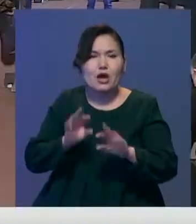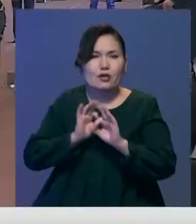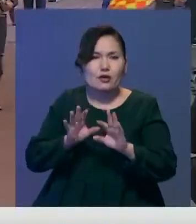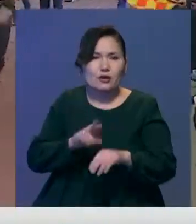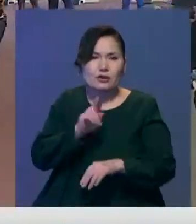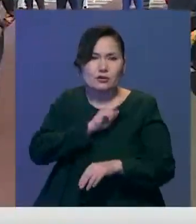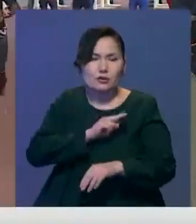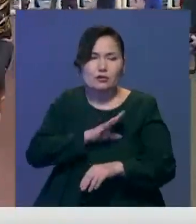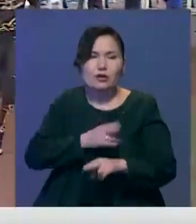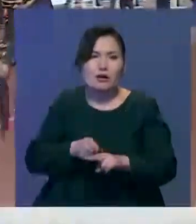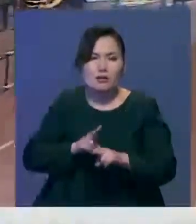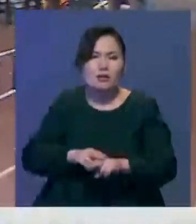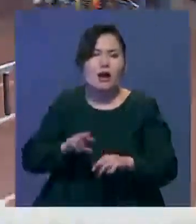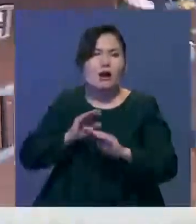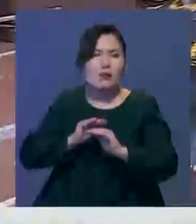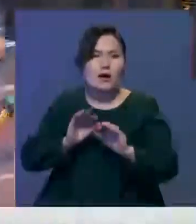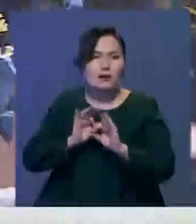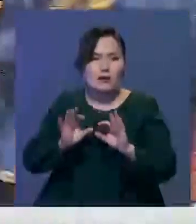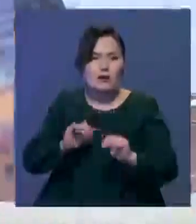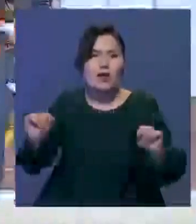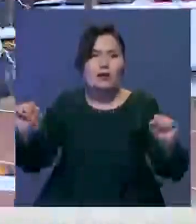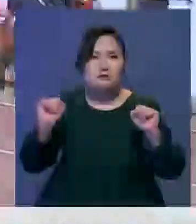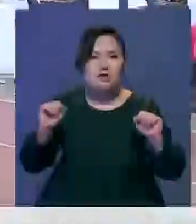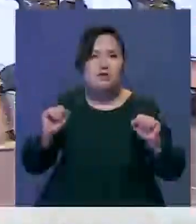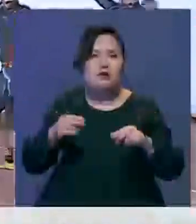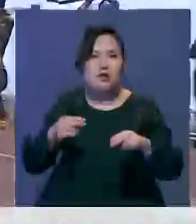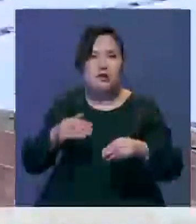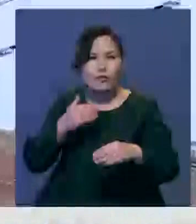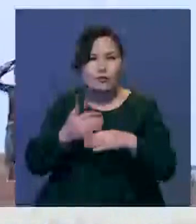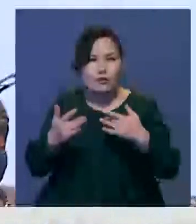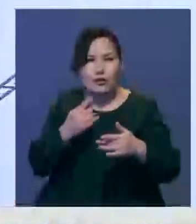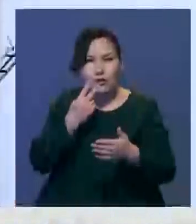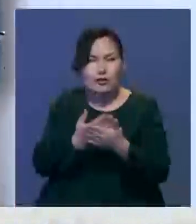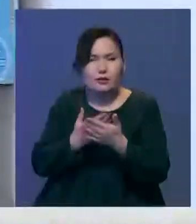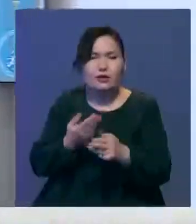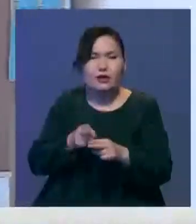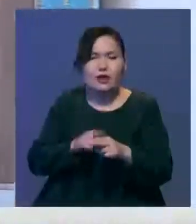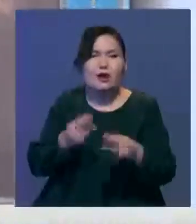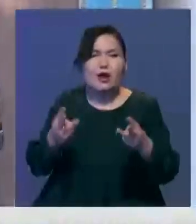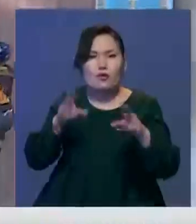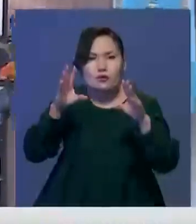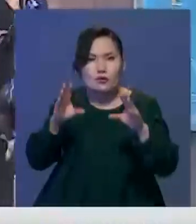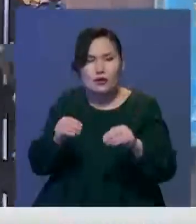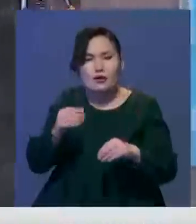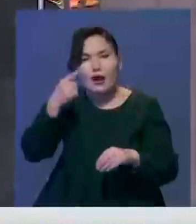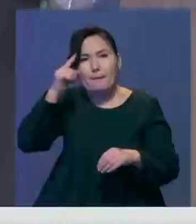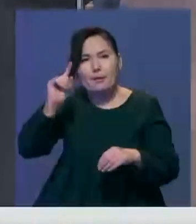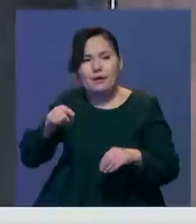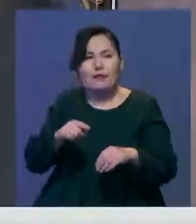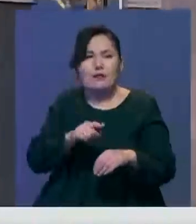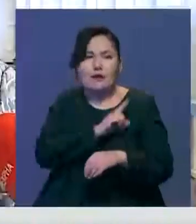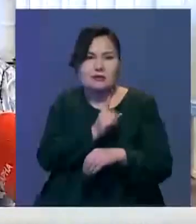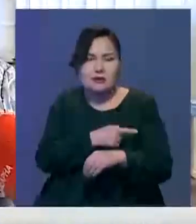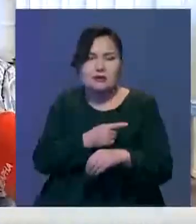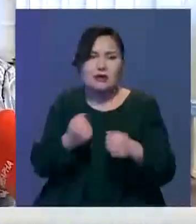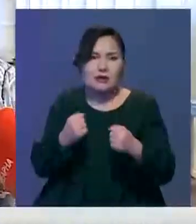тәртібі түсіндірілді. Түсіндіріліп қана қоймай, спорттық қойылым түрінде көрсетілді. Себебі өрт сөндіруші болу үшін білім ғана емес, болаттай берік денсаулық та